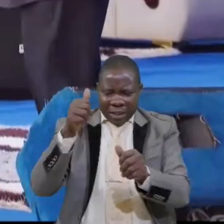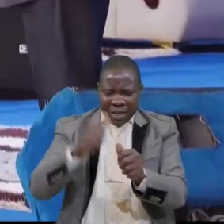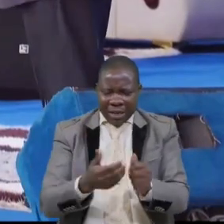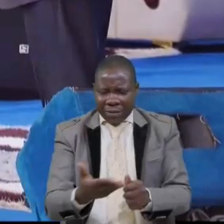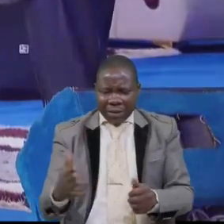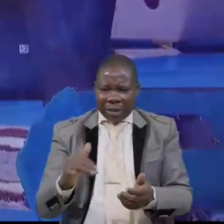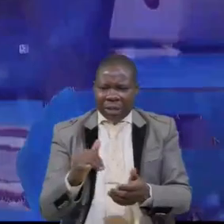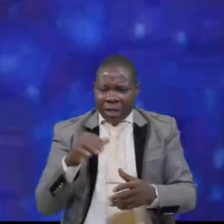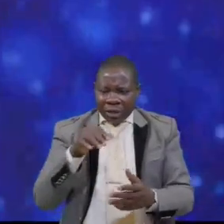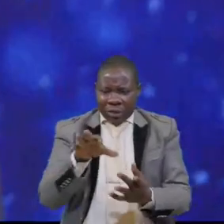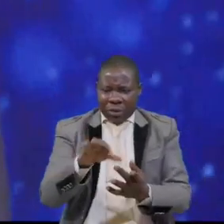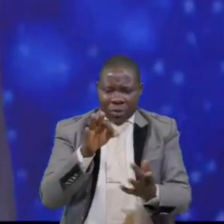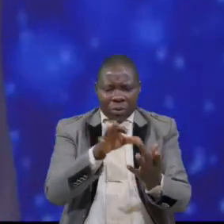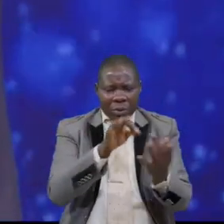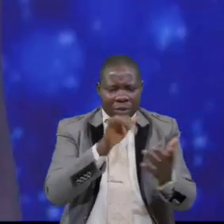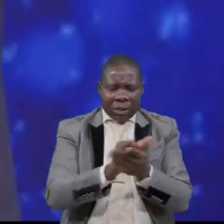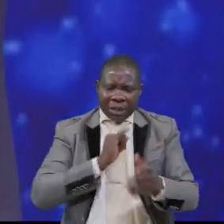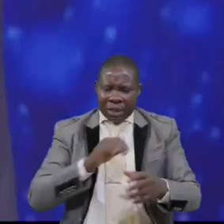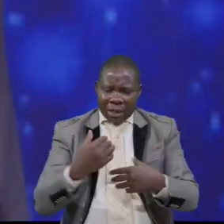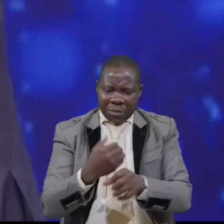dans ma profession,